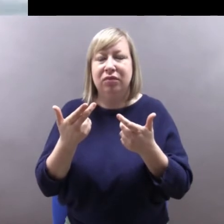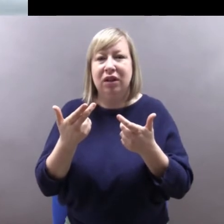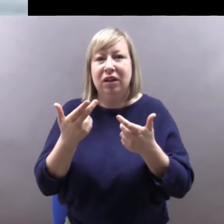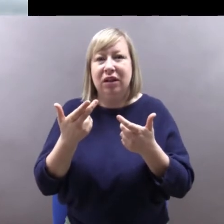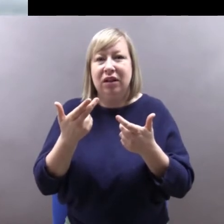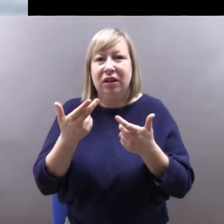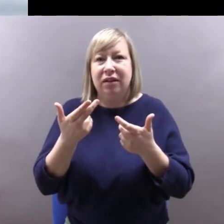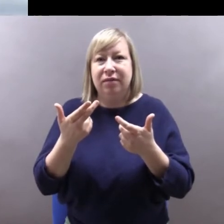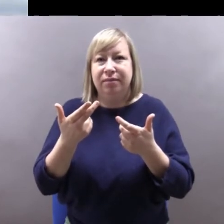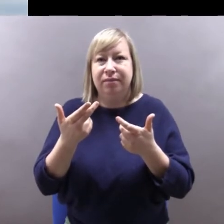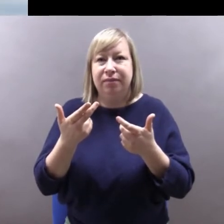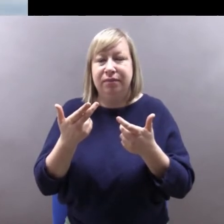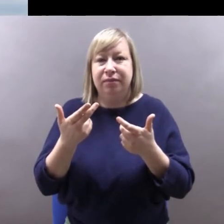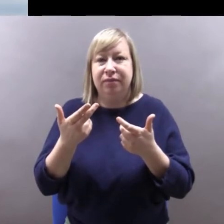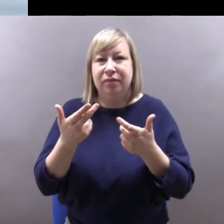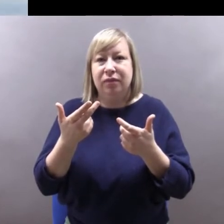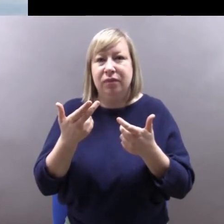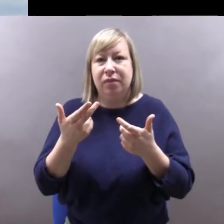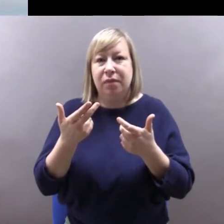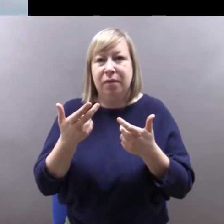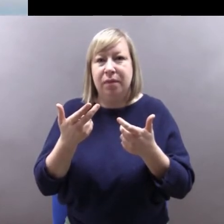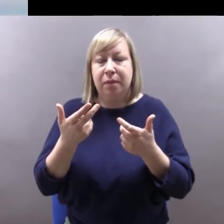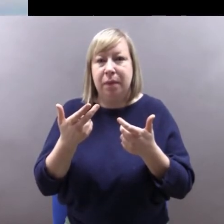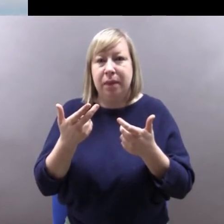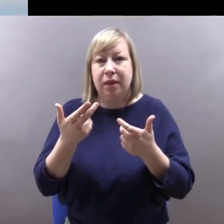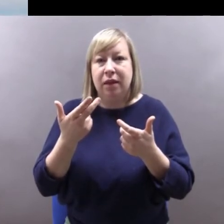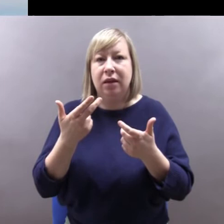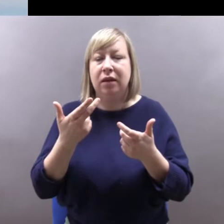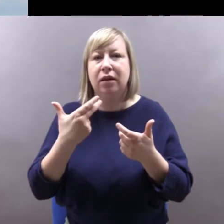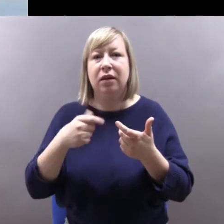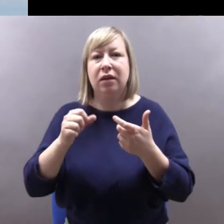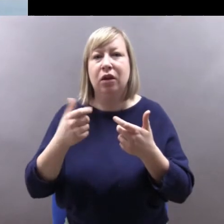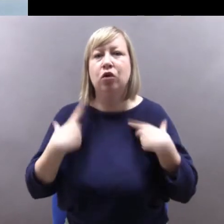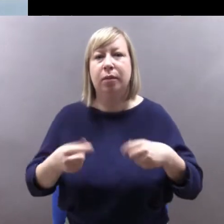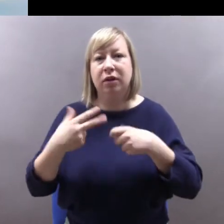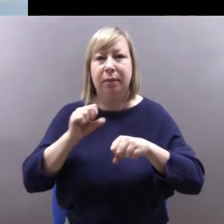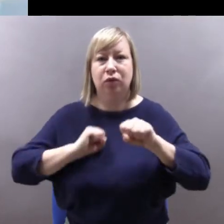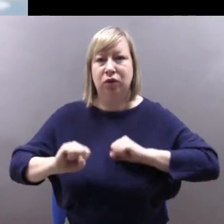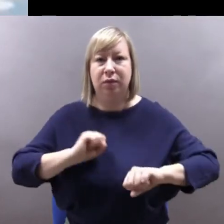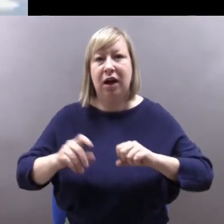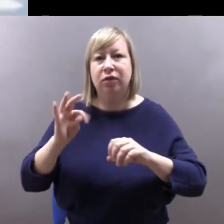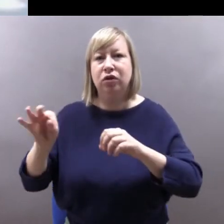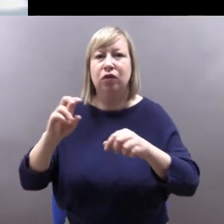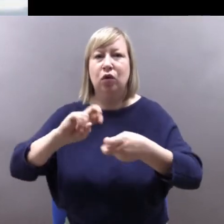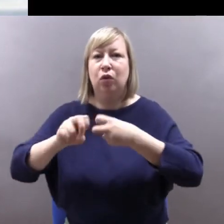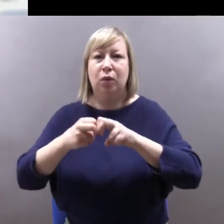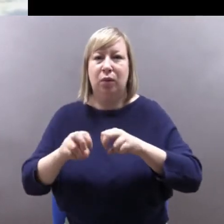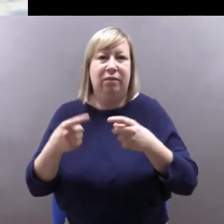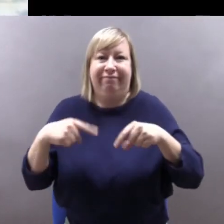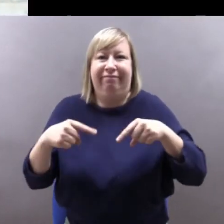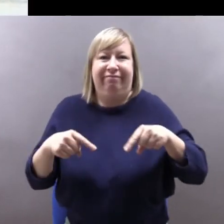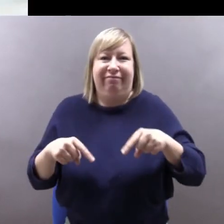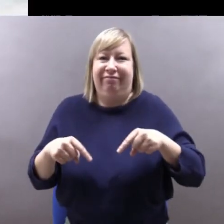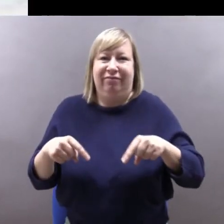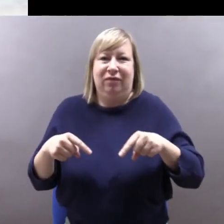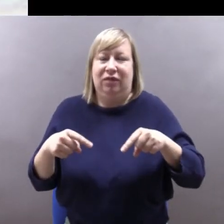istnieli w rozumieniu przestrzeni publicznej. Siedzieli w domu grzecznie, wszyscy się nimi opiekowali, nikt, no do